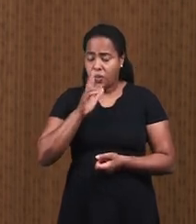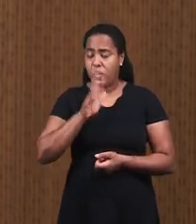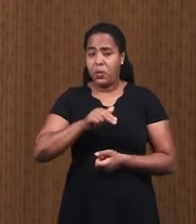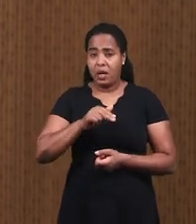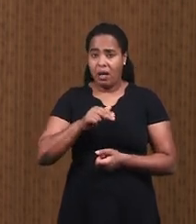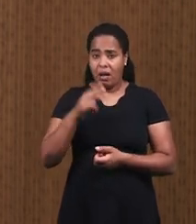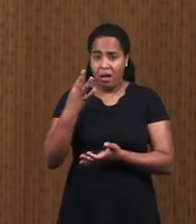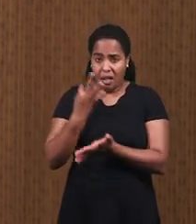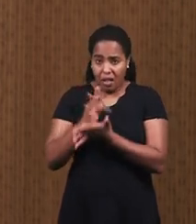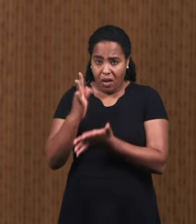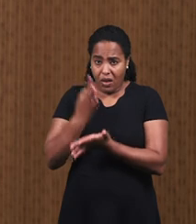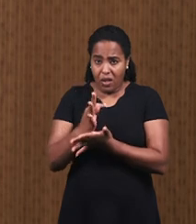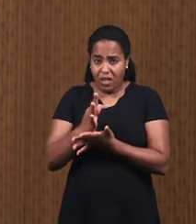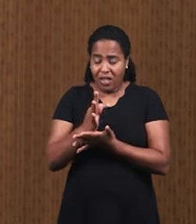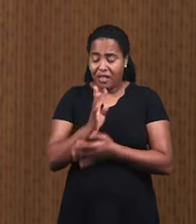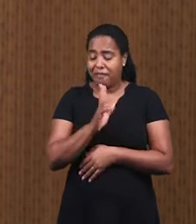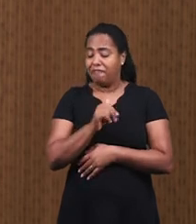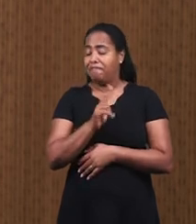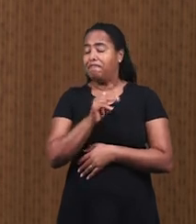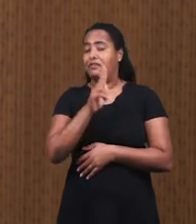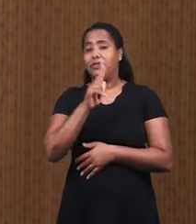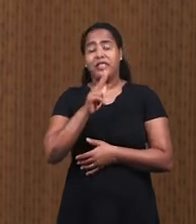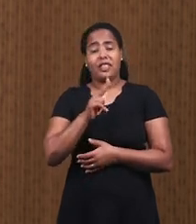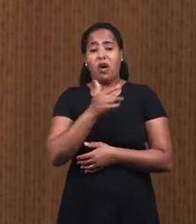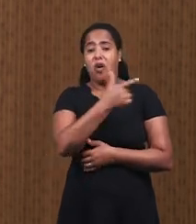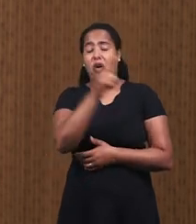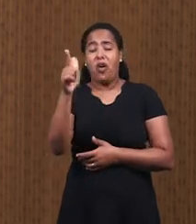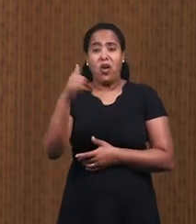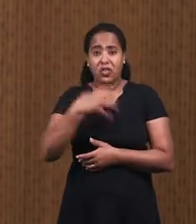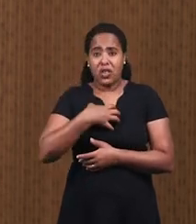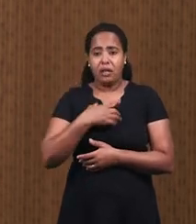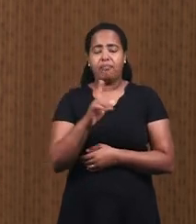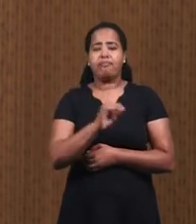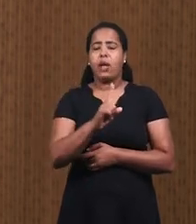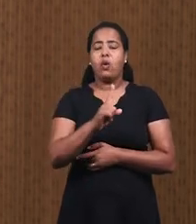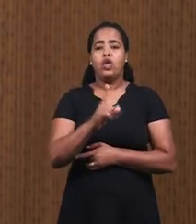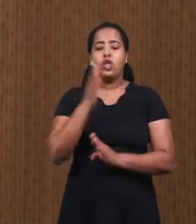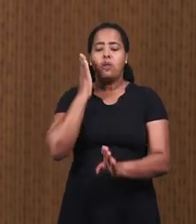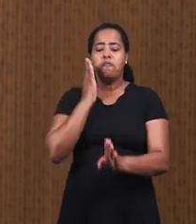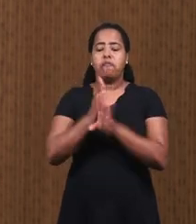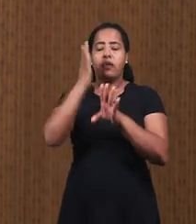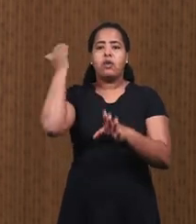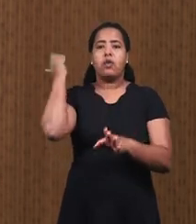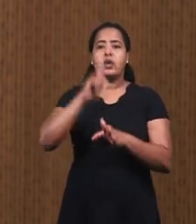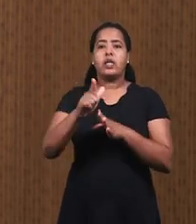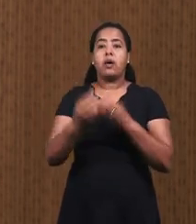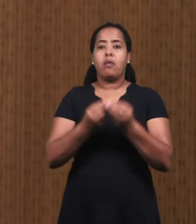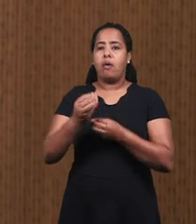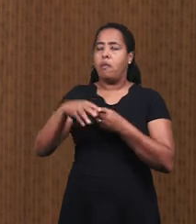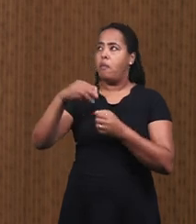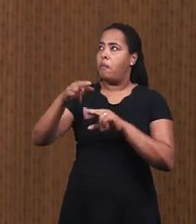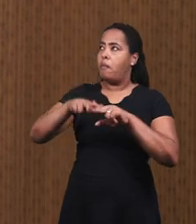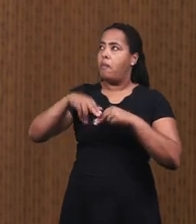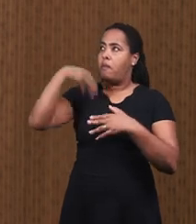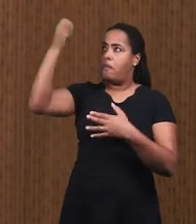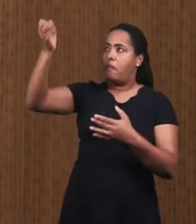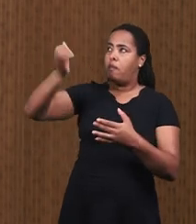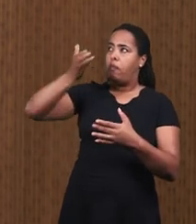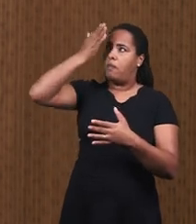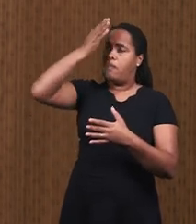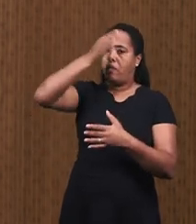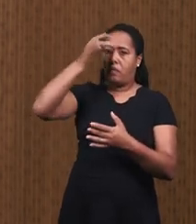la théologie? Jamais. Pour n'importe quelle science? Jamais. On peut arriver à cela par la révélation